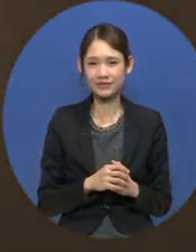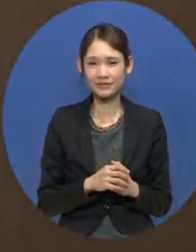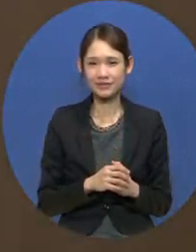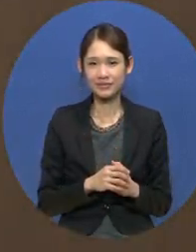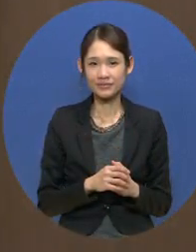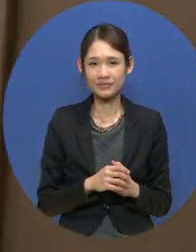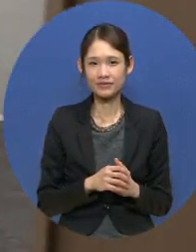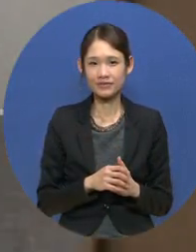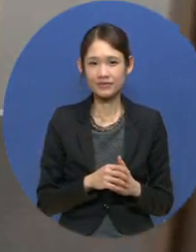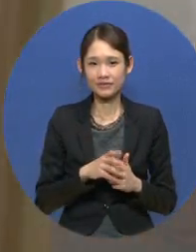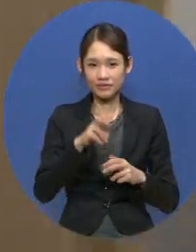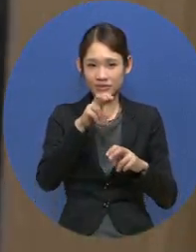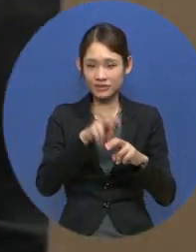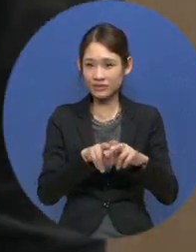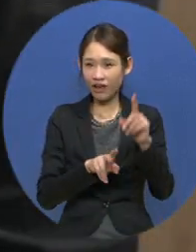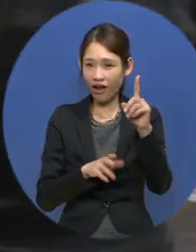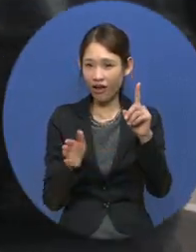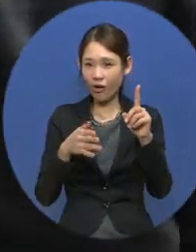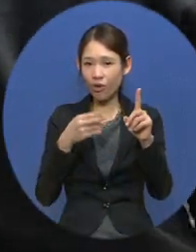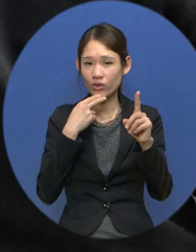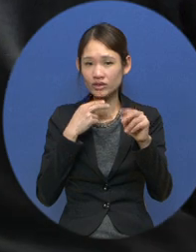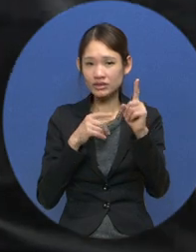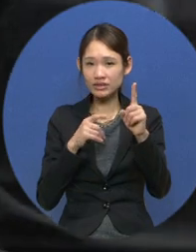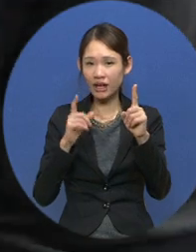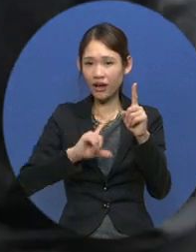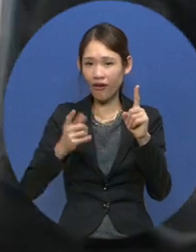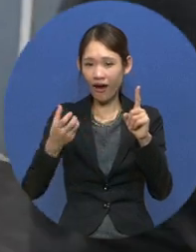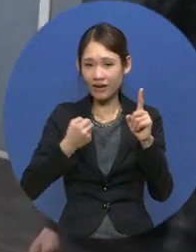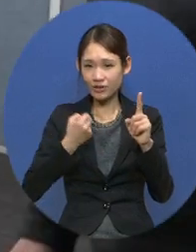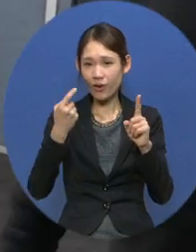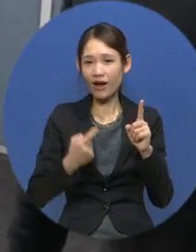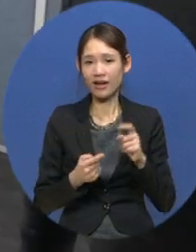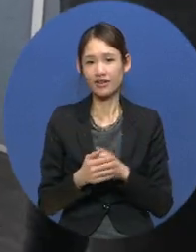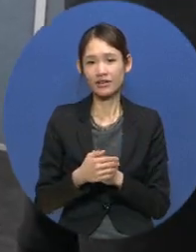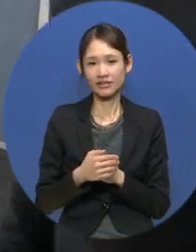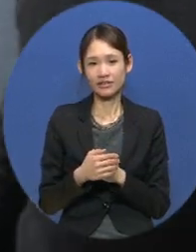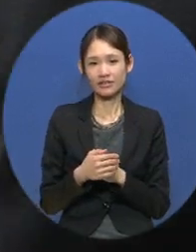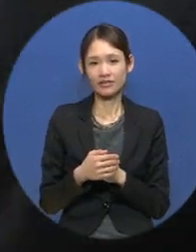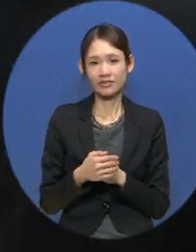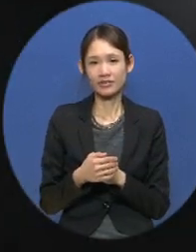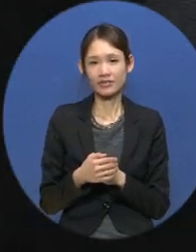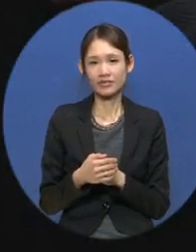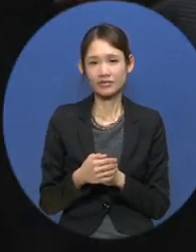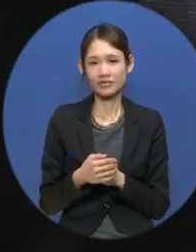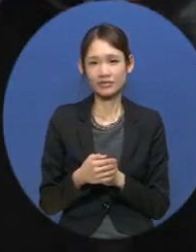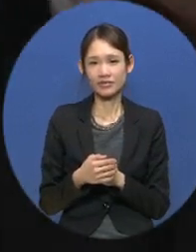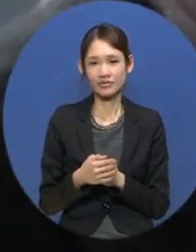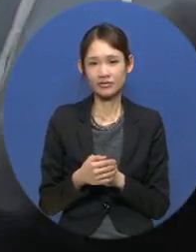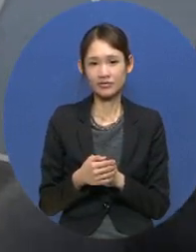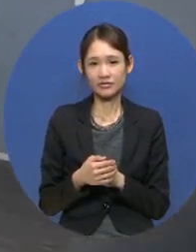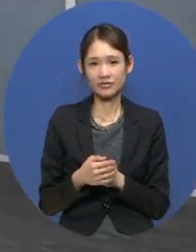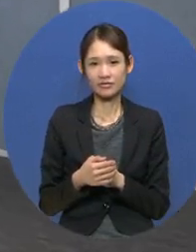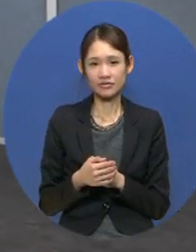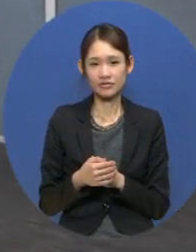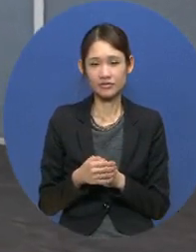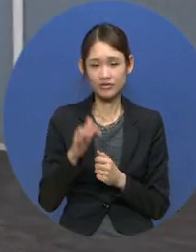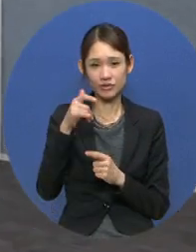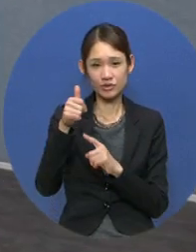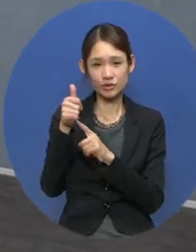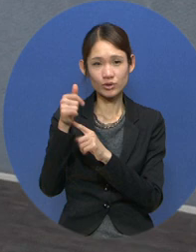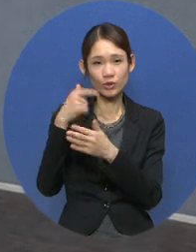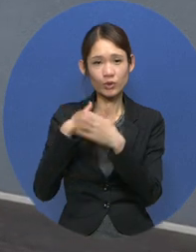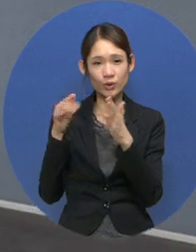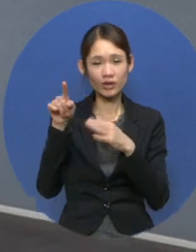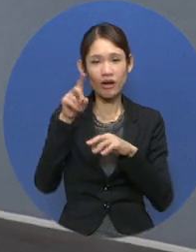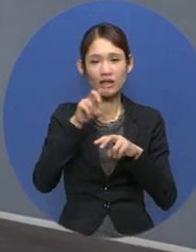어, 의자가 하나 없네. 의자 하나 갖고 와야겠다 어디서. 펜을 쳐야겠다. 펜을 쳐야겠다. 쳐. 혁준아 너 앉는 의자